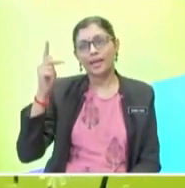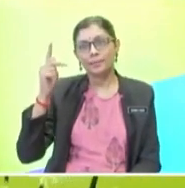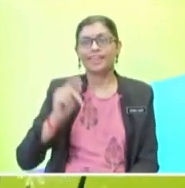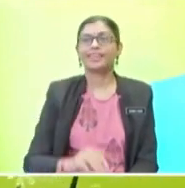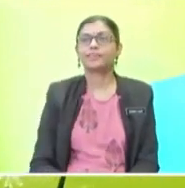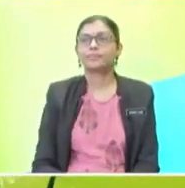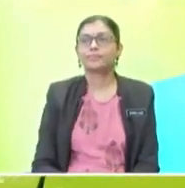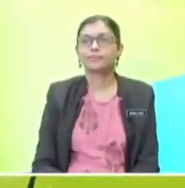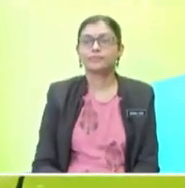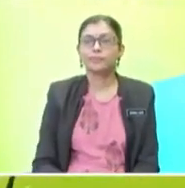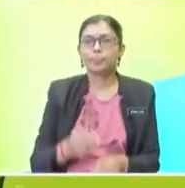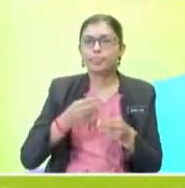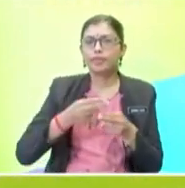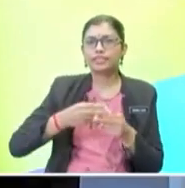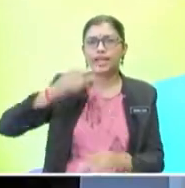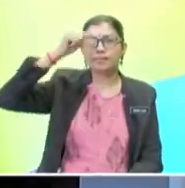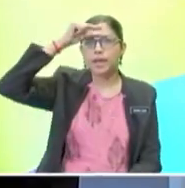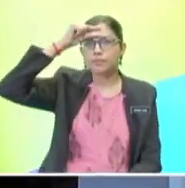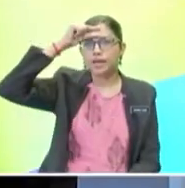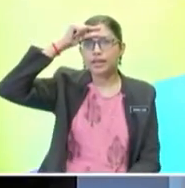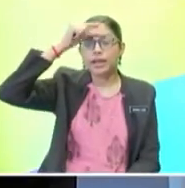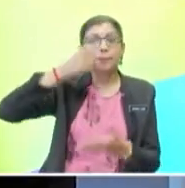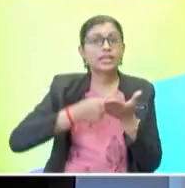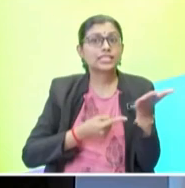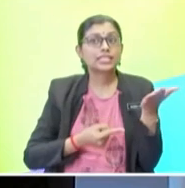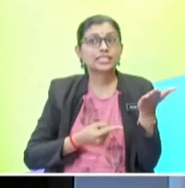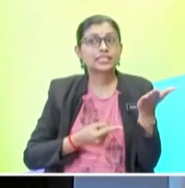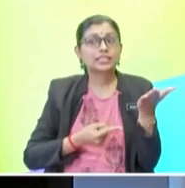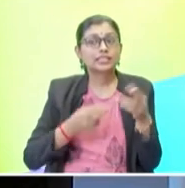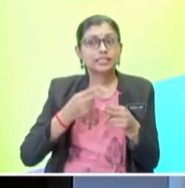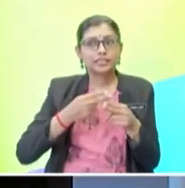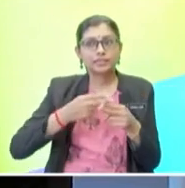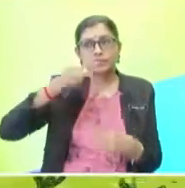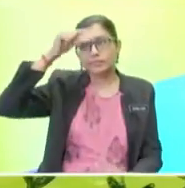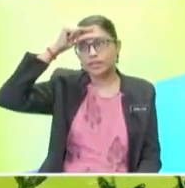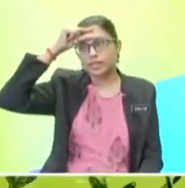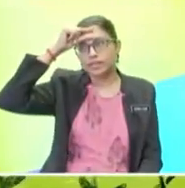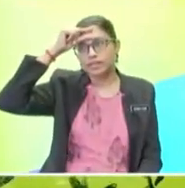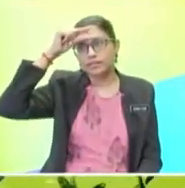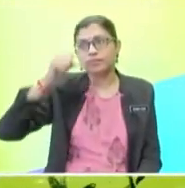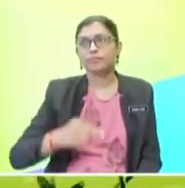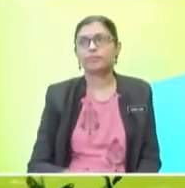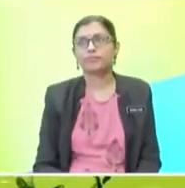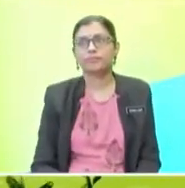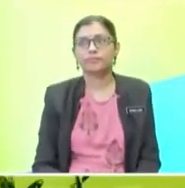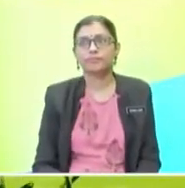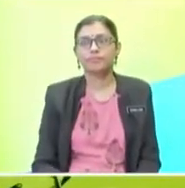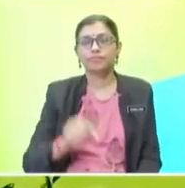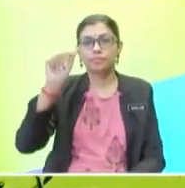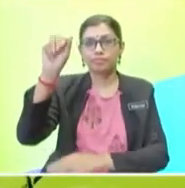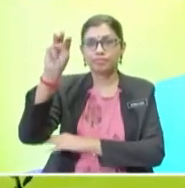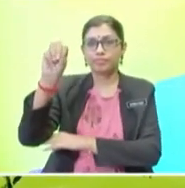Okey, siapa nama abang? Boleh cikgu tahu? Nama abang saya ialah Muhammad